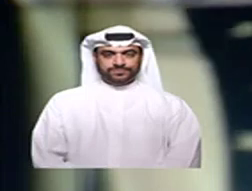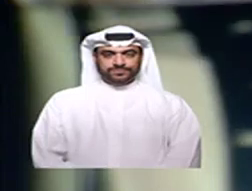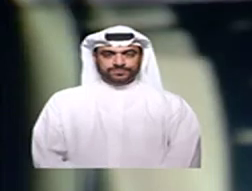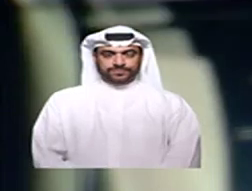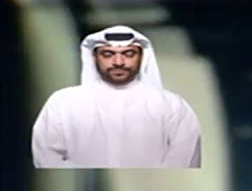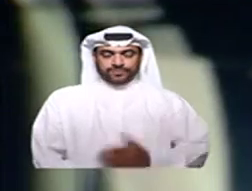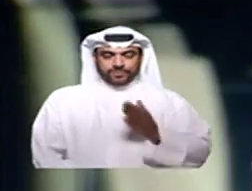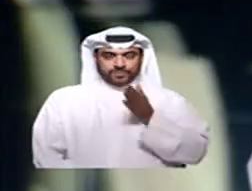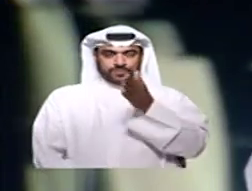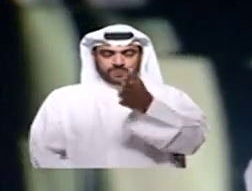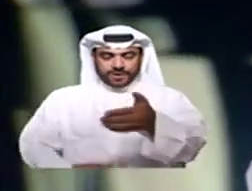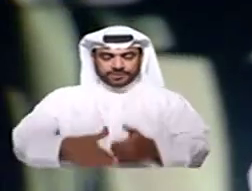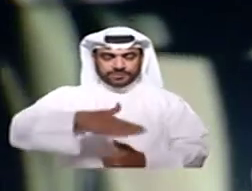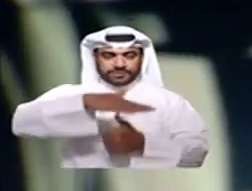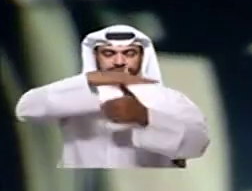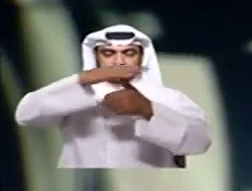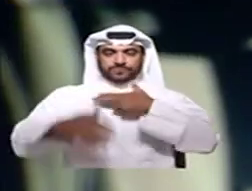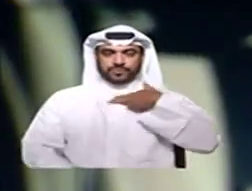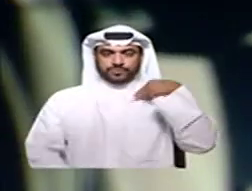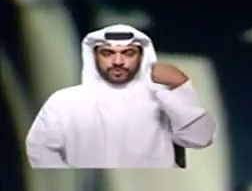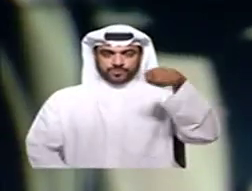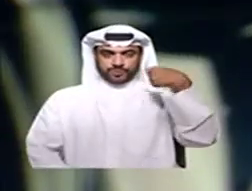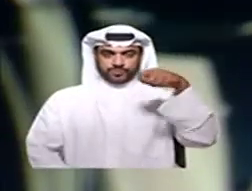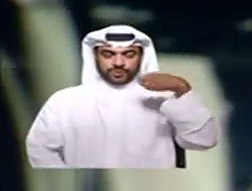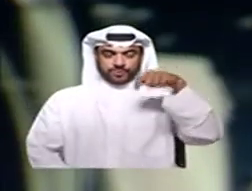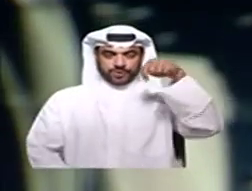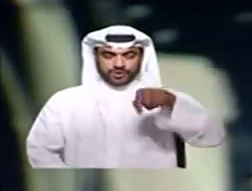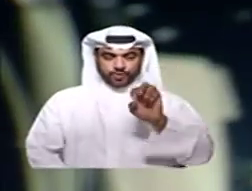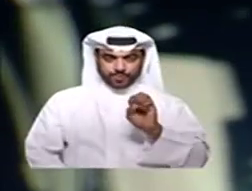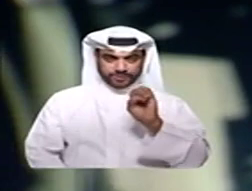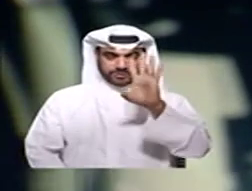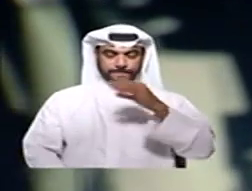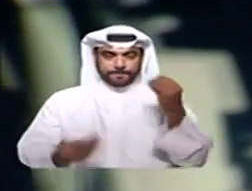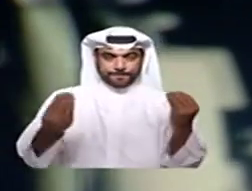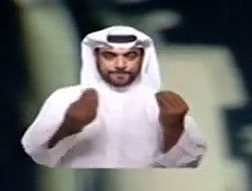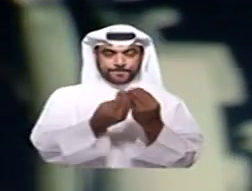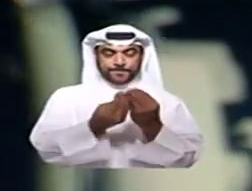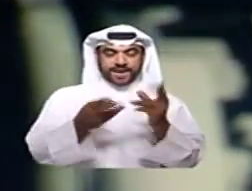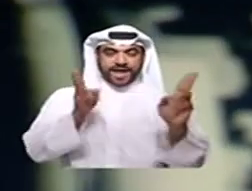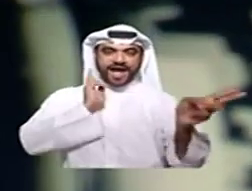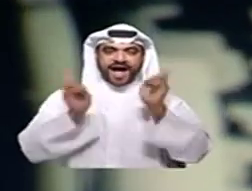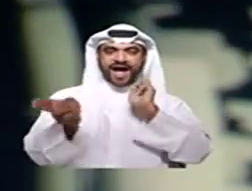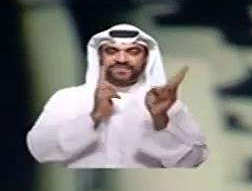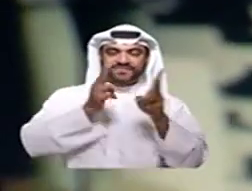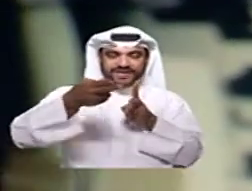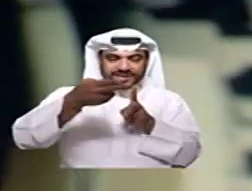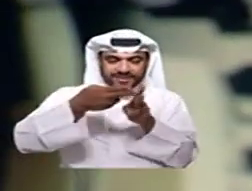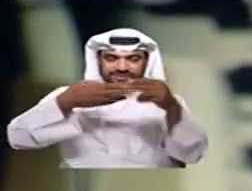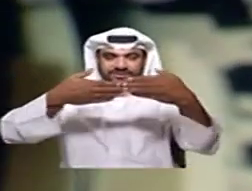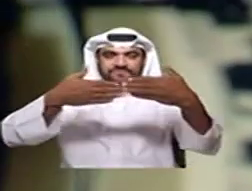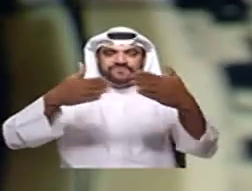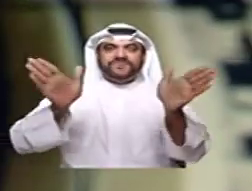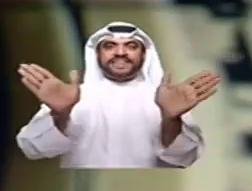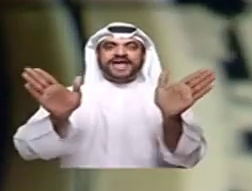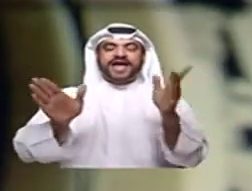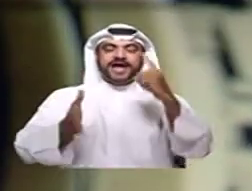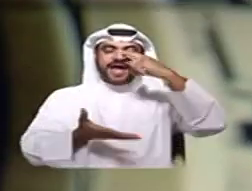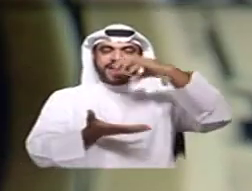قام سمو الشيخ جابر المبارك الحمد الصبح رئيس مجلس الوزراء اليوم بحضور حفل تدشين مشروع منشأة الشيخ صباح